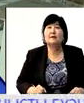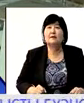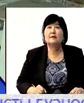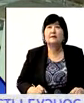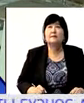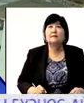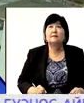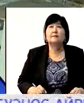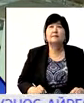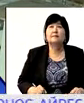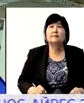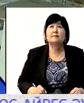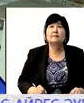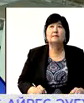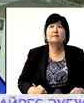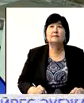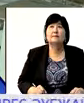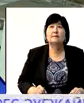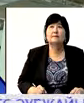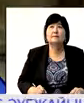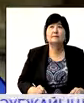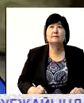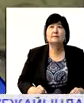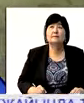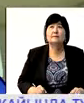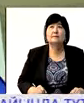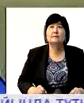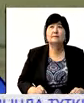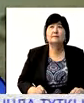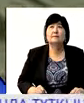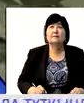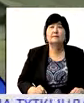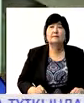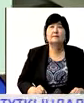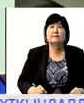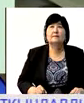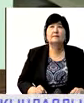Жұмаділдаева, Ахан Әлиев, Төрехан Қожахметов, Қызылорда телеарнасы.